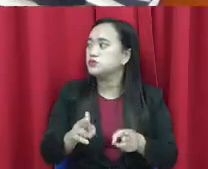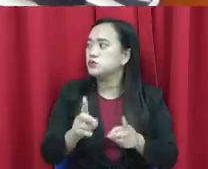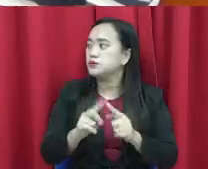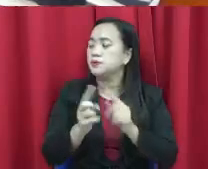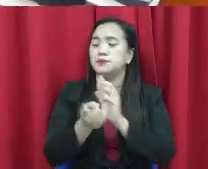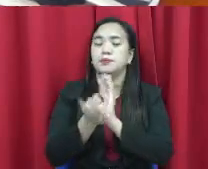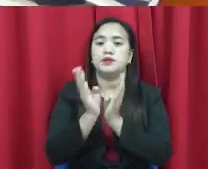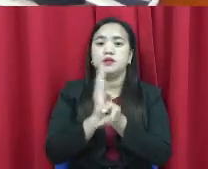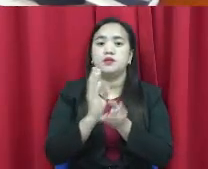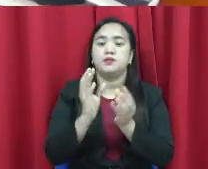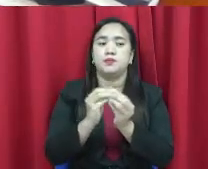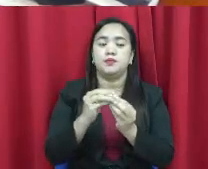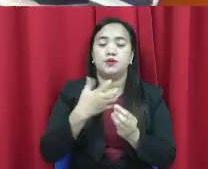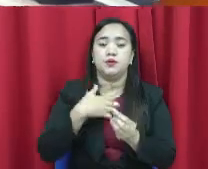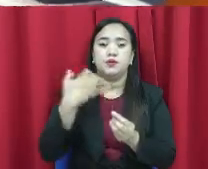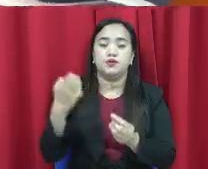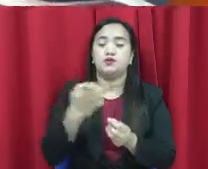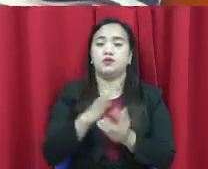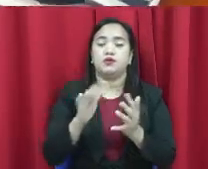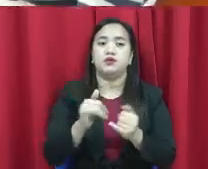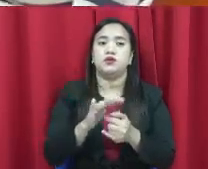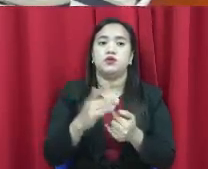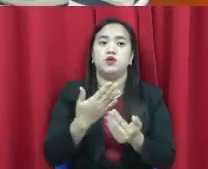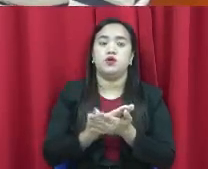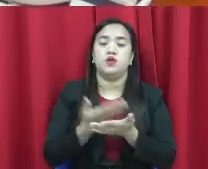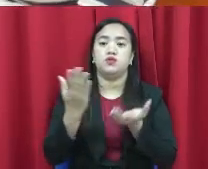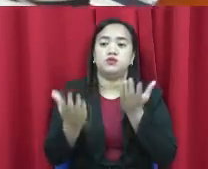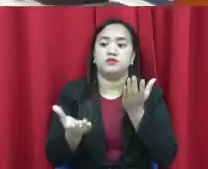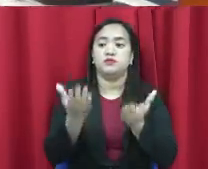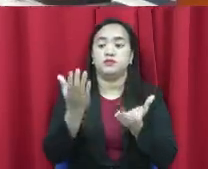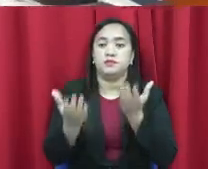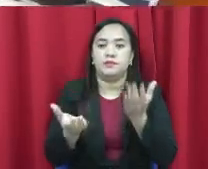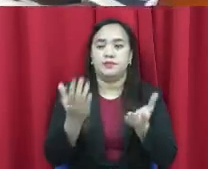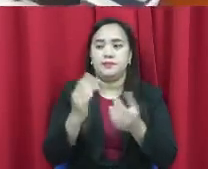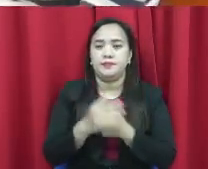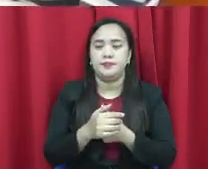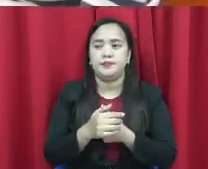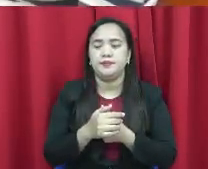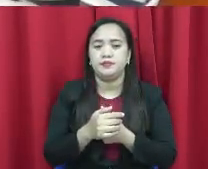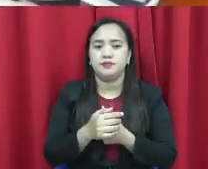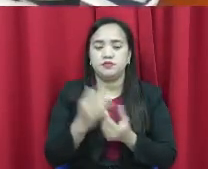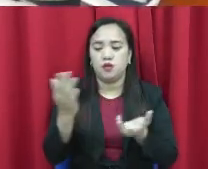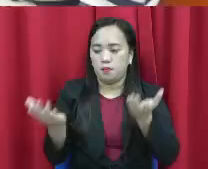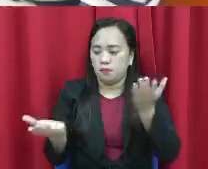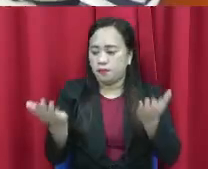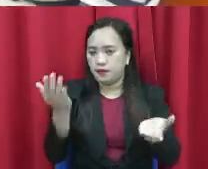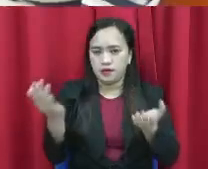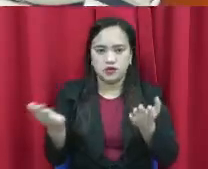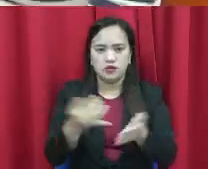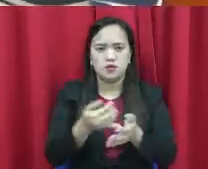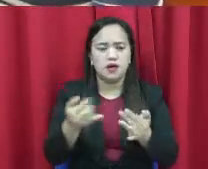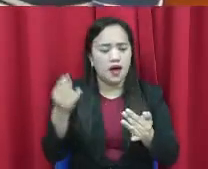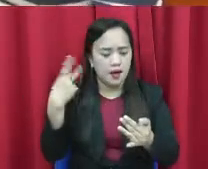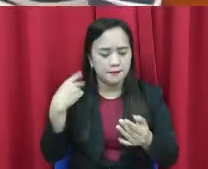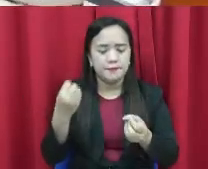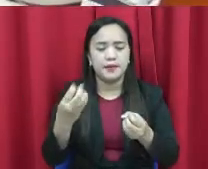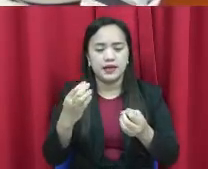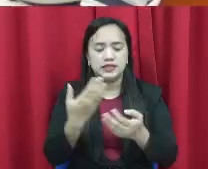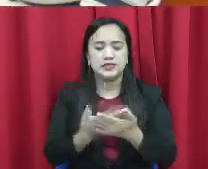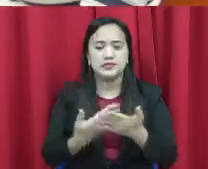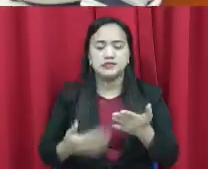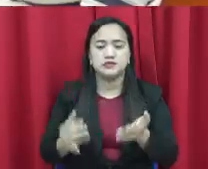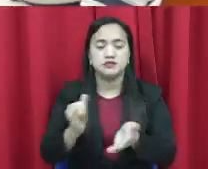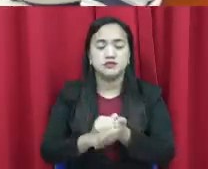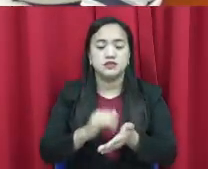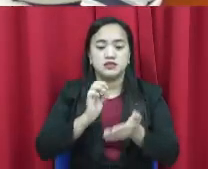t ang damare mo na yung iba sarili mo saba Ang dami mo maiisip Opo pero if you